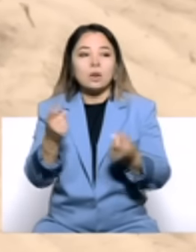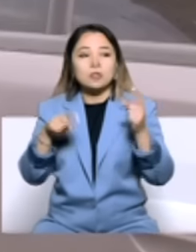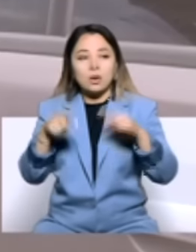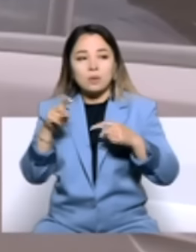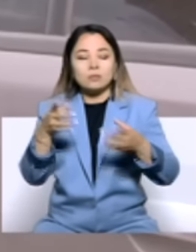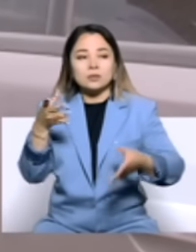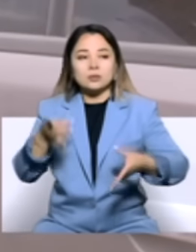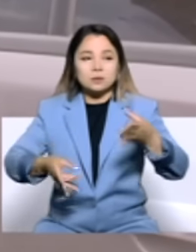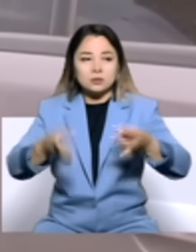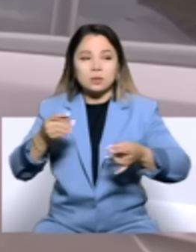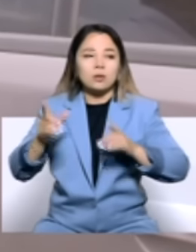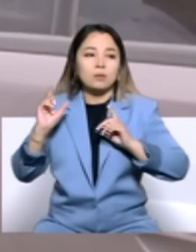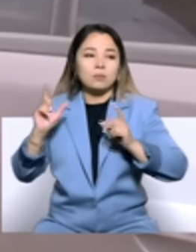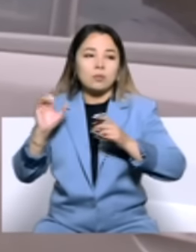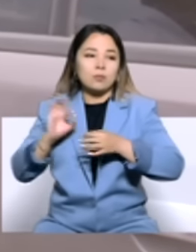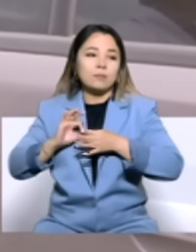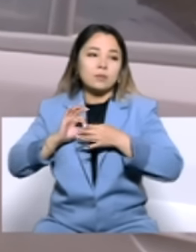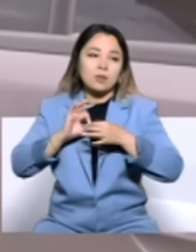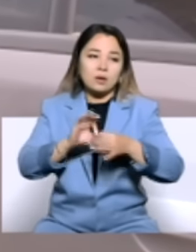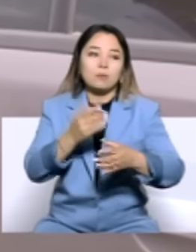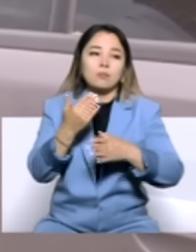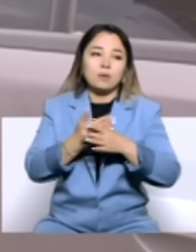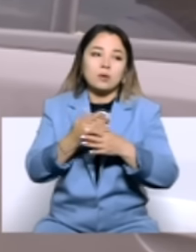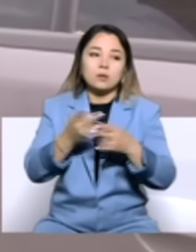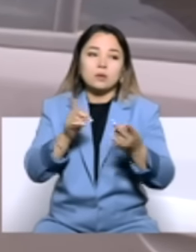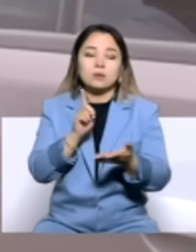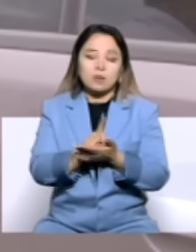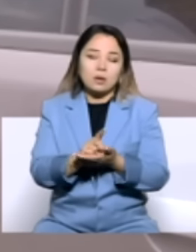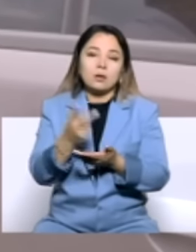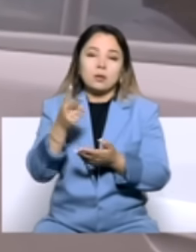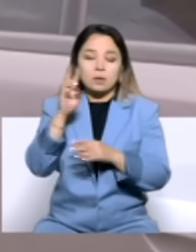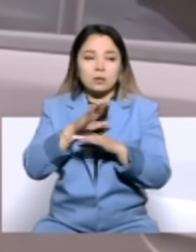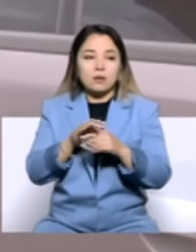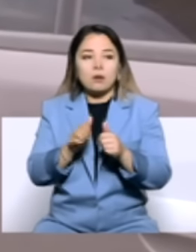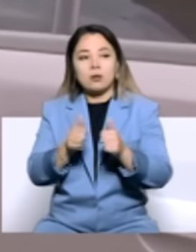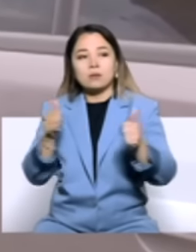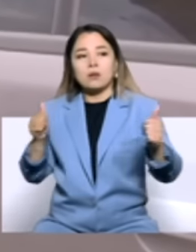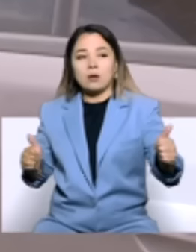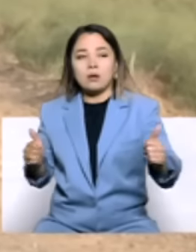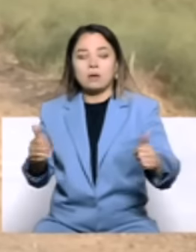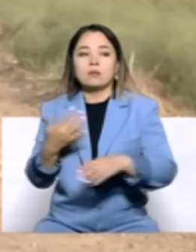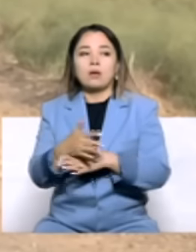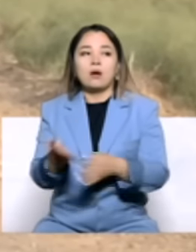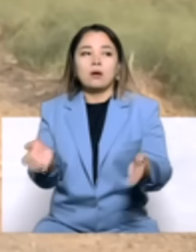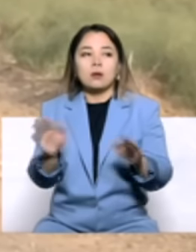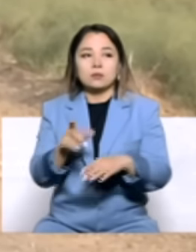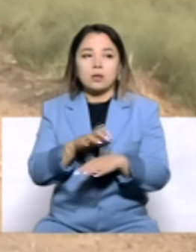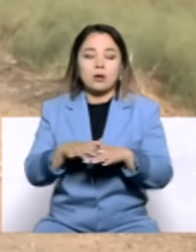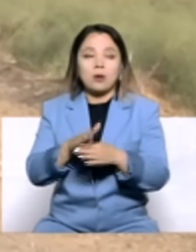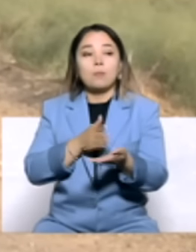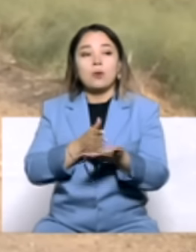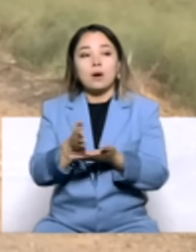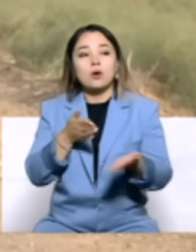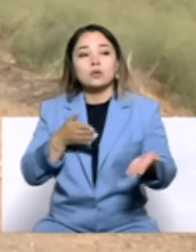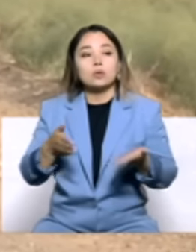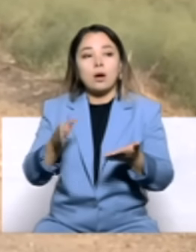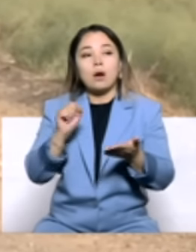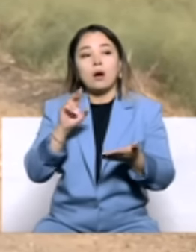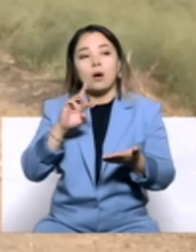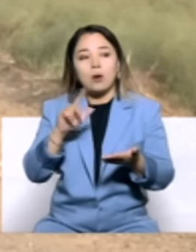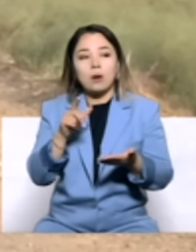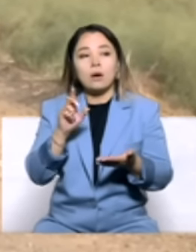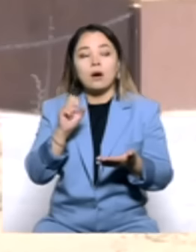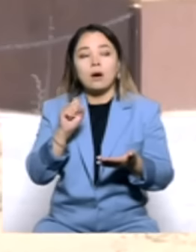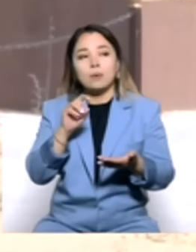алмайсыздар, кіл буксирге көлік керек болады. Екі елдің арасы алыс, далада қонады халық. Бұл бағыттағы жол Әккөл және